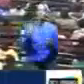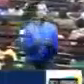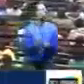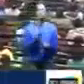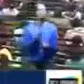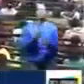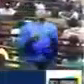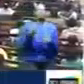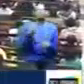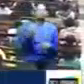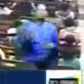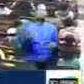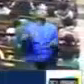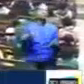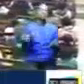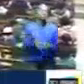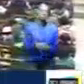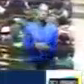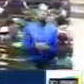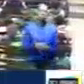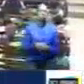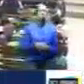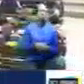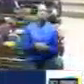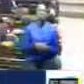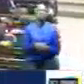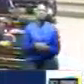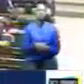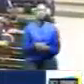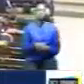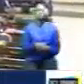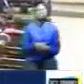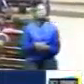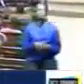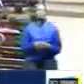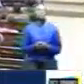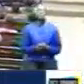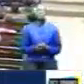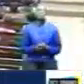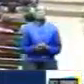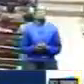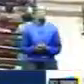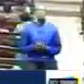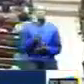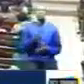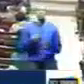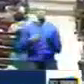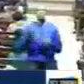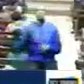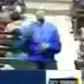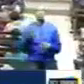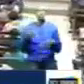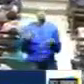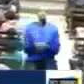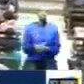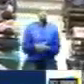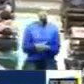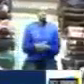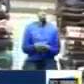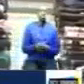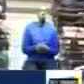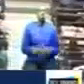Bashemasi walisimamishaka dada mwa alikuyaka njua aolewe afanye afunge ndoa yake baunganishe. Tu viens pour te marier. Uko na kwa njua ya ndoa yako.